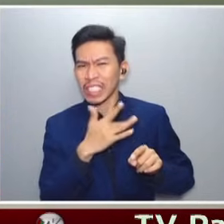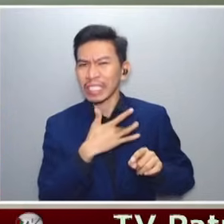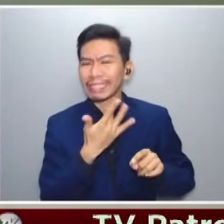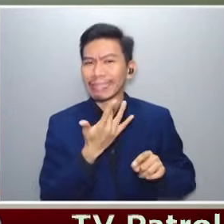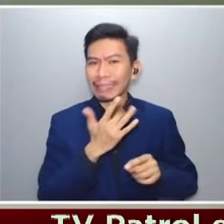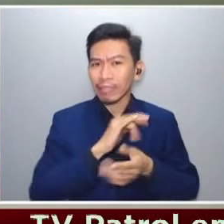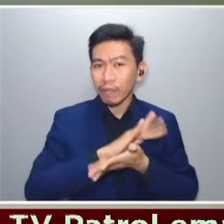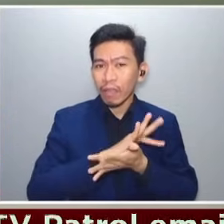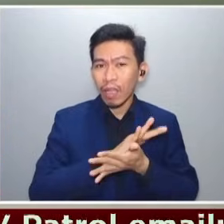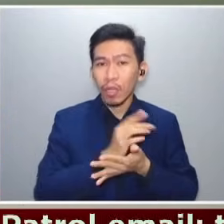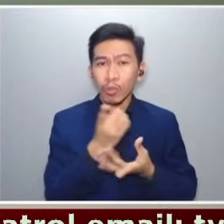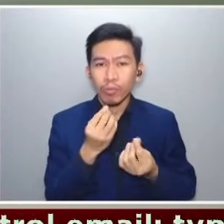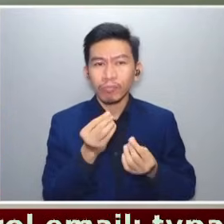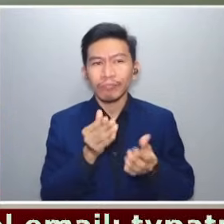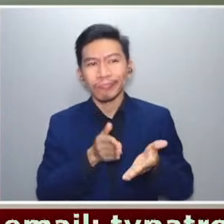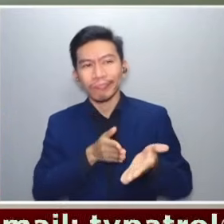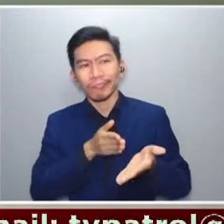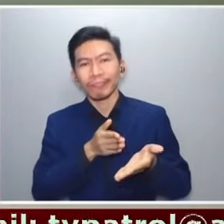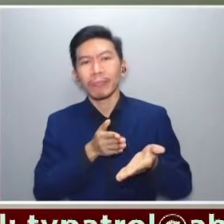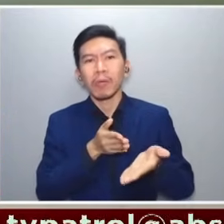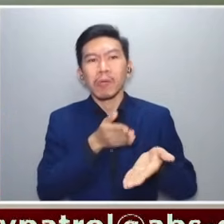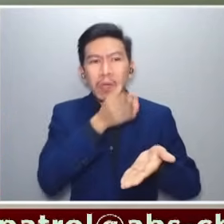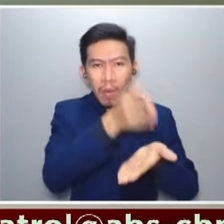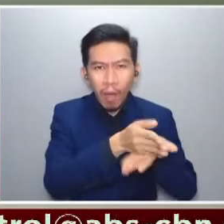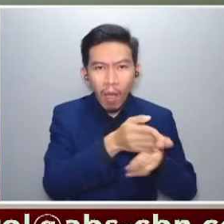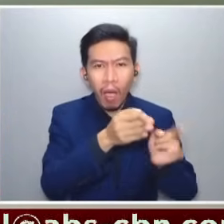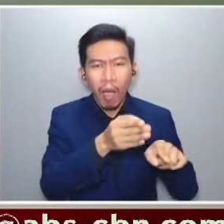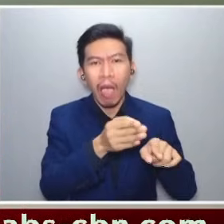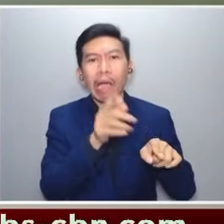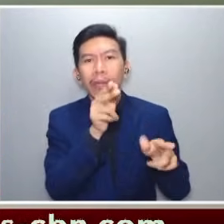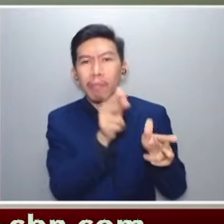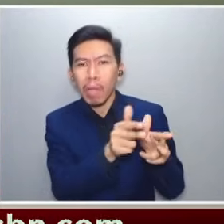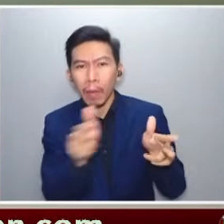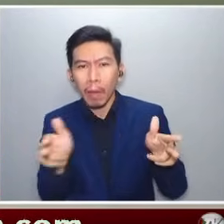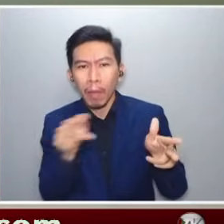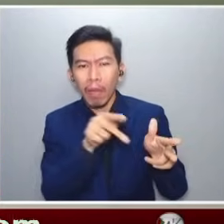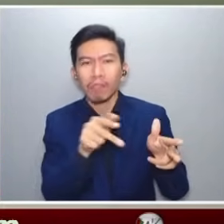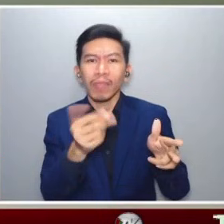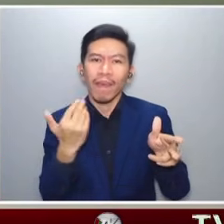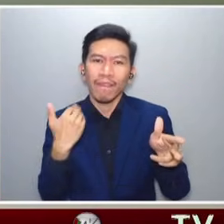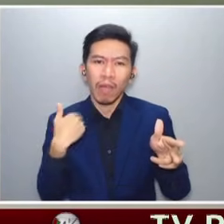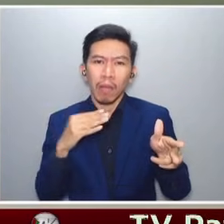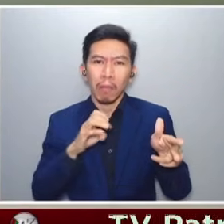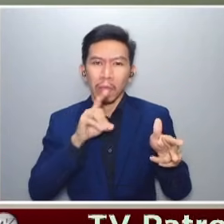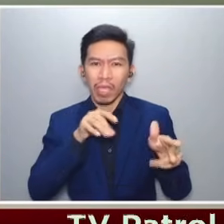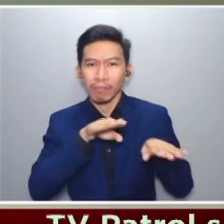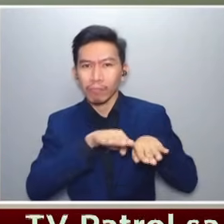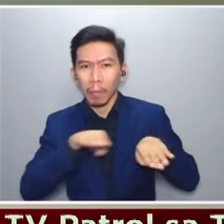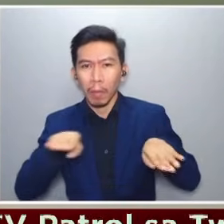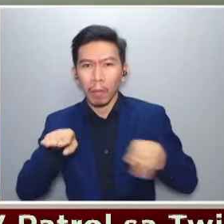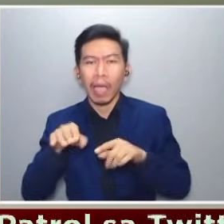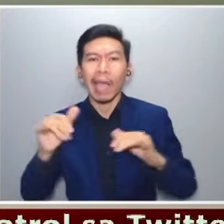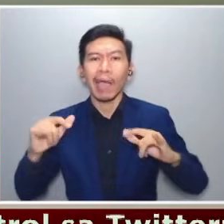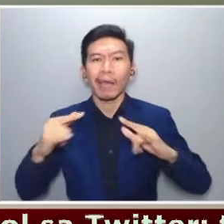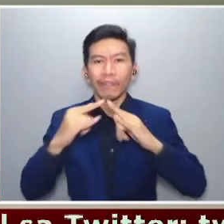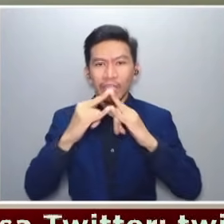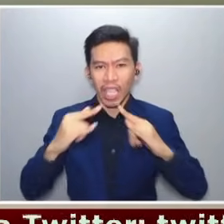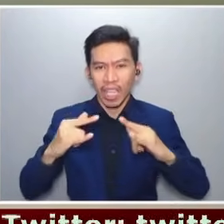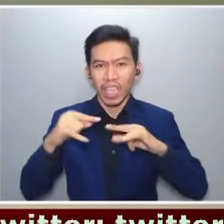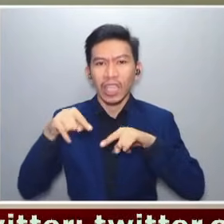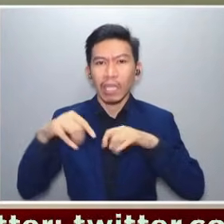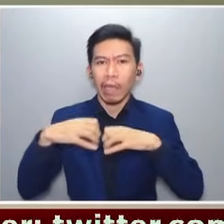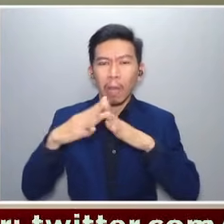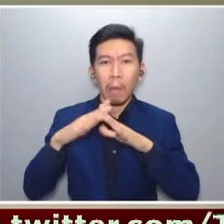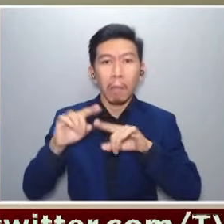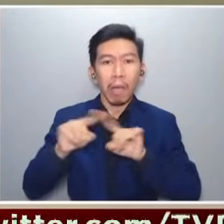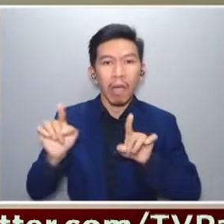lot na may mabakanteng kama sa ER o sa COVID ward. Nagtayo na ng tent ang paggamutan dito sa labas pero walang kama at nakaupo